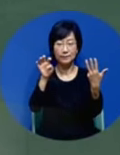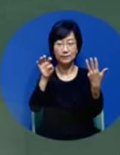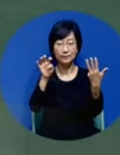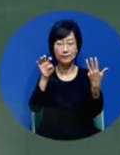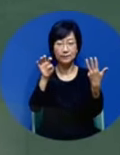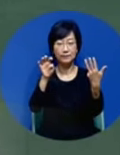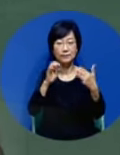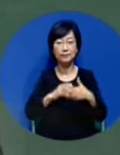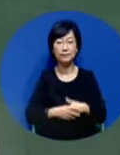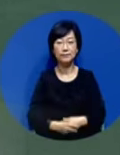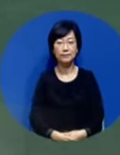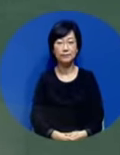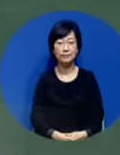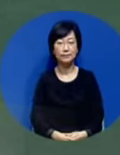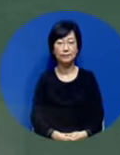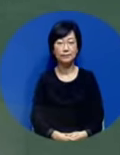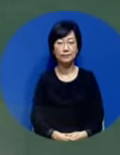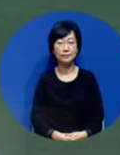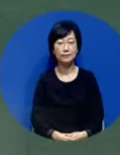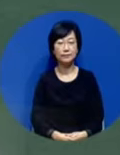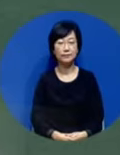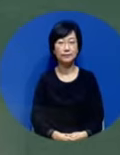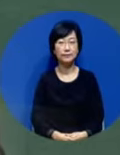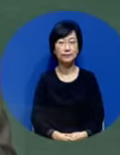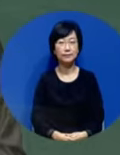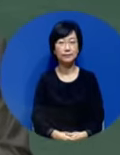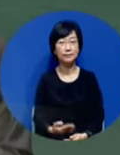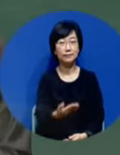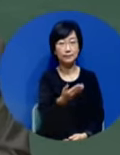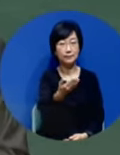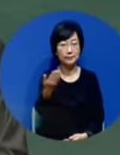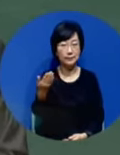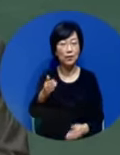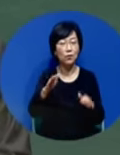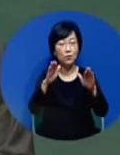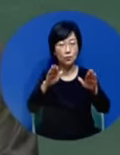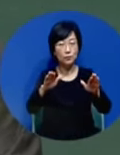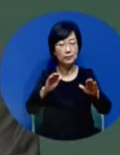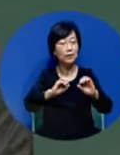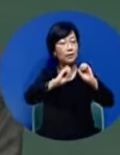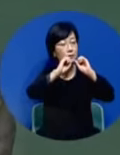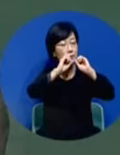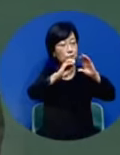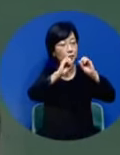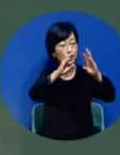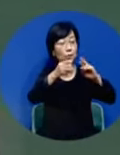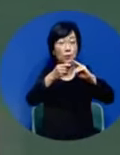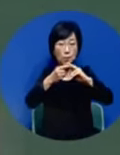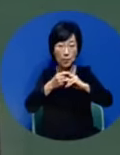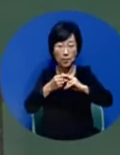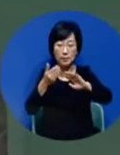我们今天看了使徒行传8章26到40节。 예, 여러분이 전도 선교가 뭔지를 예, 오늘 잘 이해해야 되겠습니다.